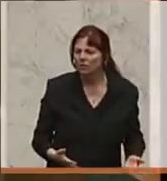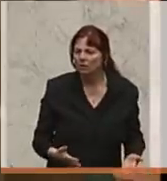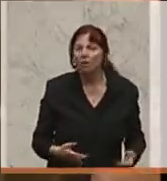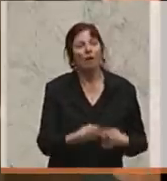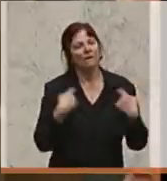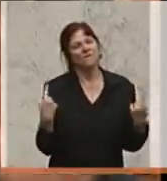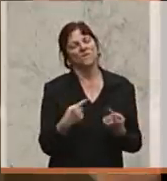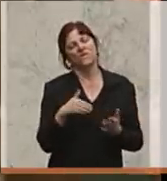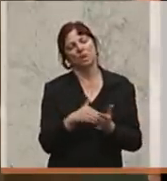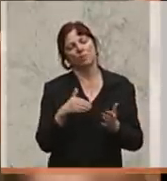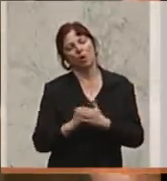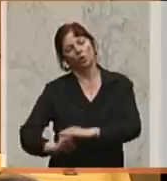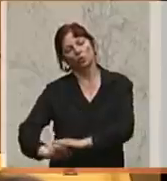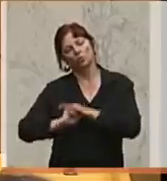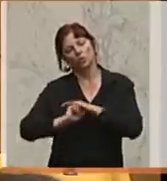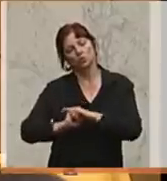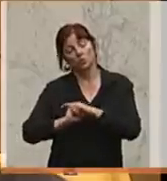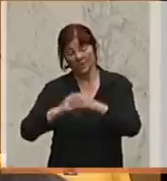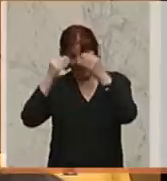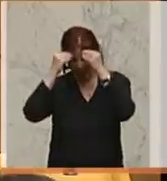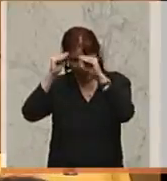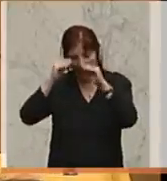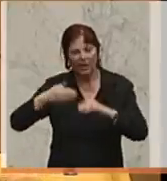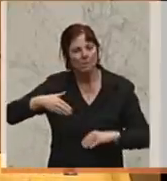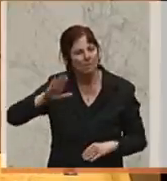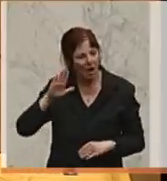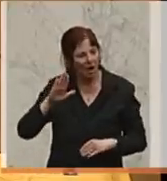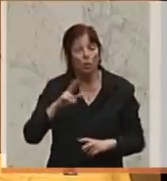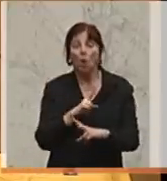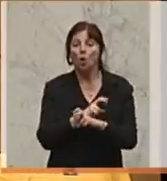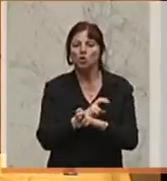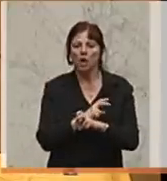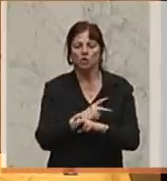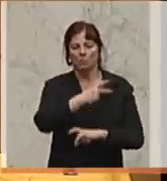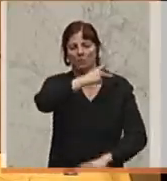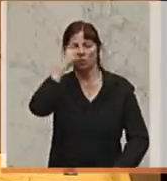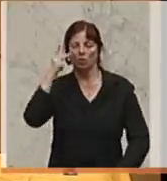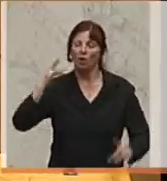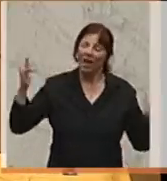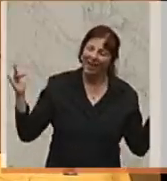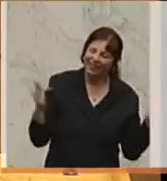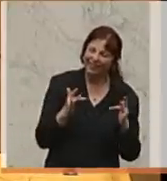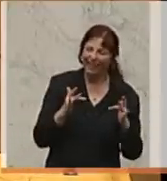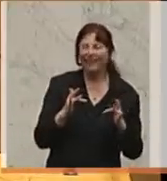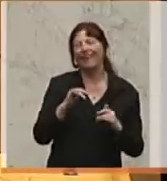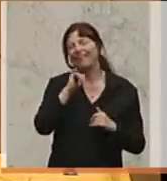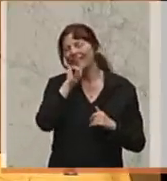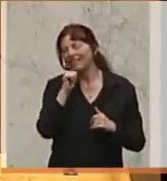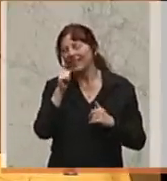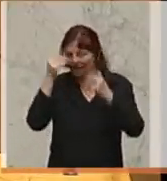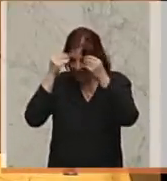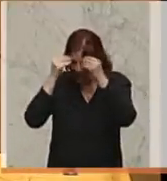die Unterstützung der ehrlichen Mehrheit in der österreichischen Bevölkerung gegen die unehrliche Mehrheit in der Bundesregierung